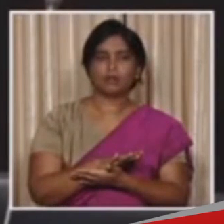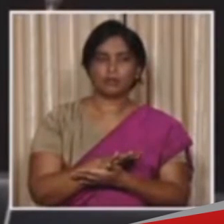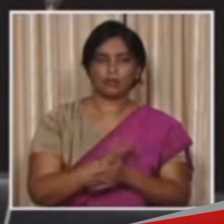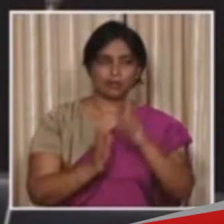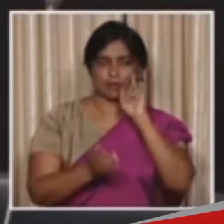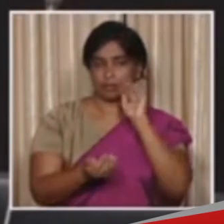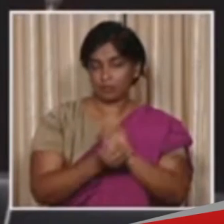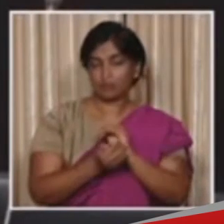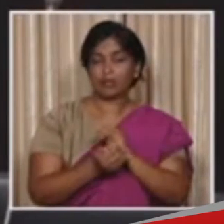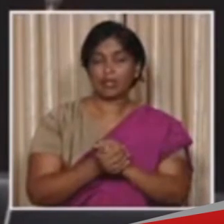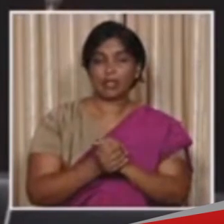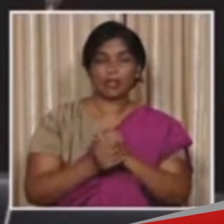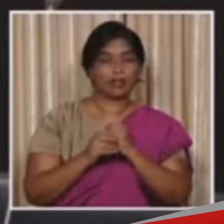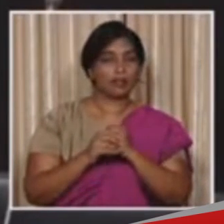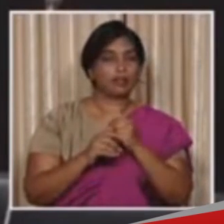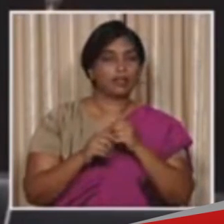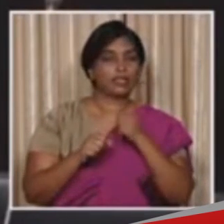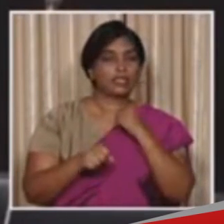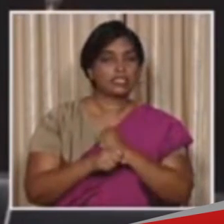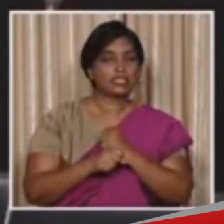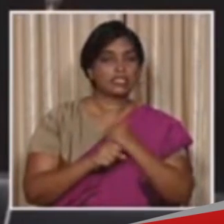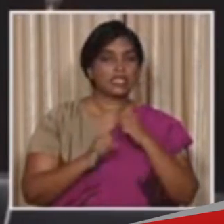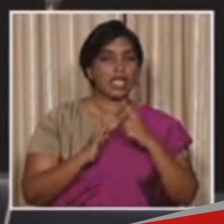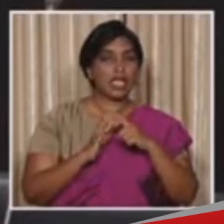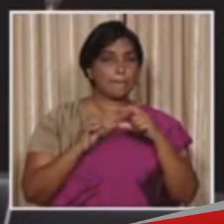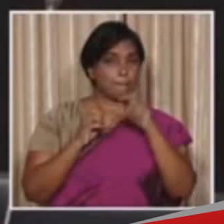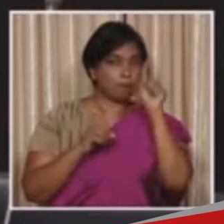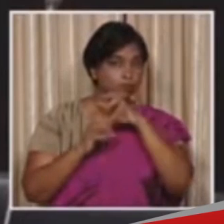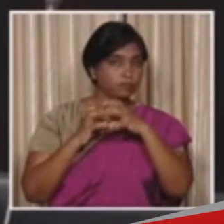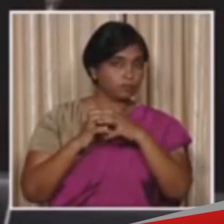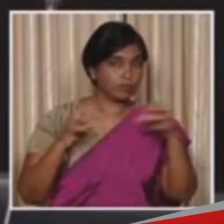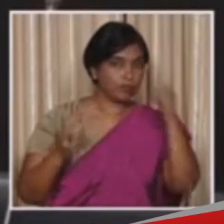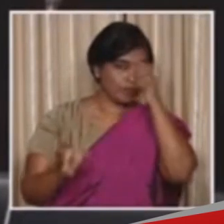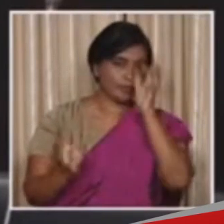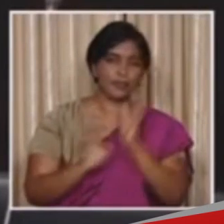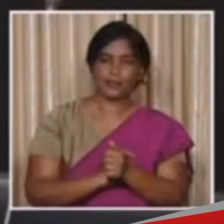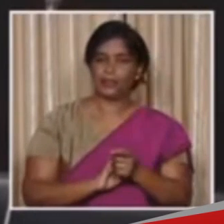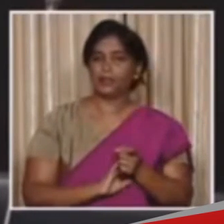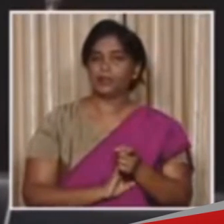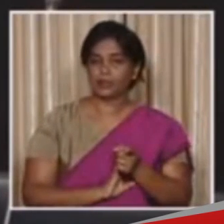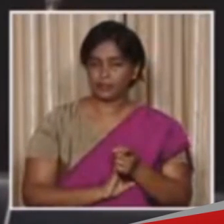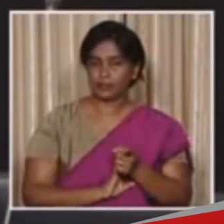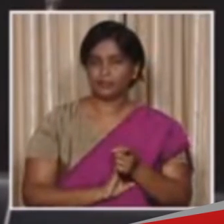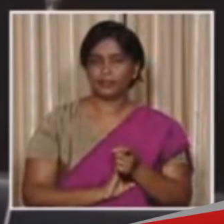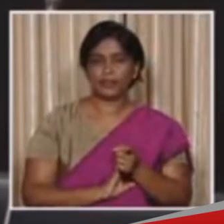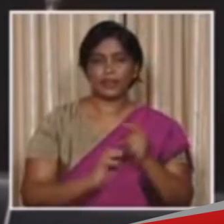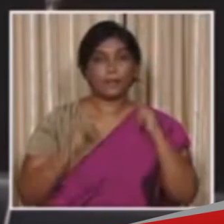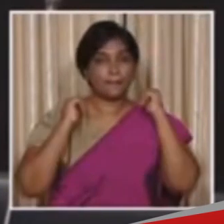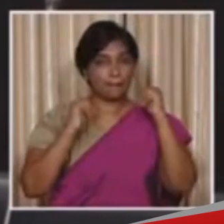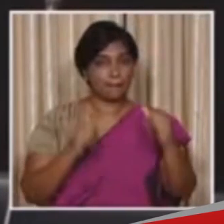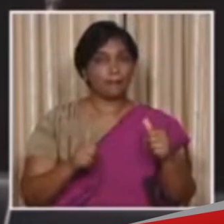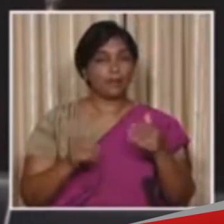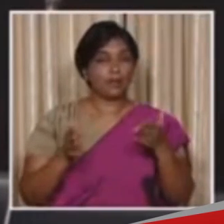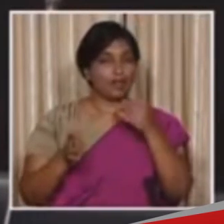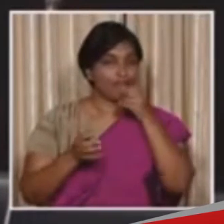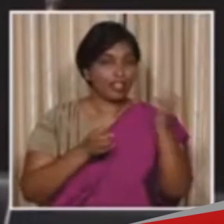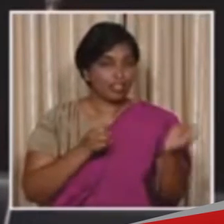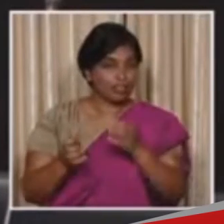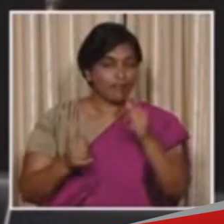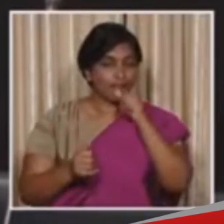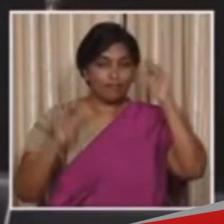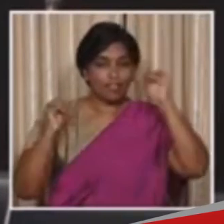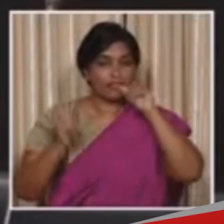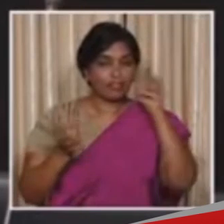ආරක්ෂක ඇඳිවලට යොදා ඇති GI බට හොරකම් කරලා තියෙනවා. කැලණි පාලමේ. පාලමේ එකතු වෙන වැසි ජලය ප්‍රවාහනය